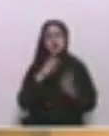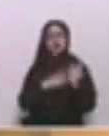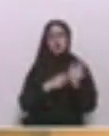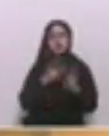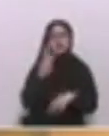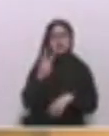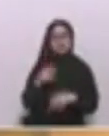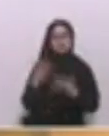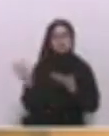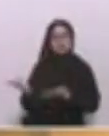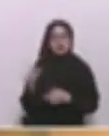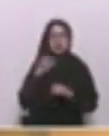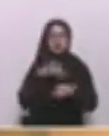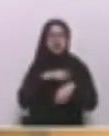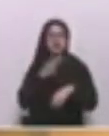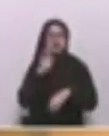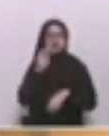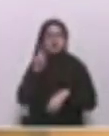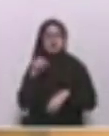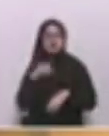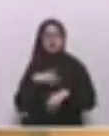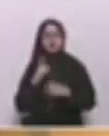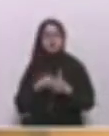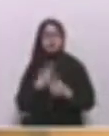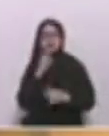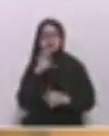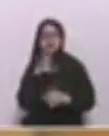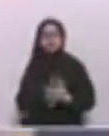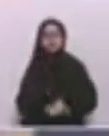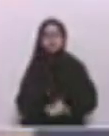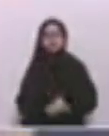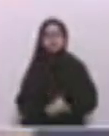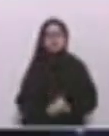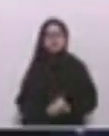3 waktunya 30 detik dimulai saat berbicara